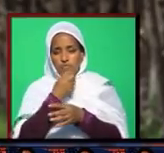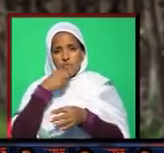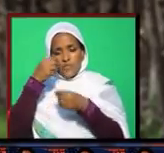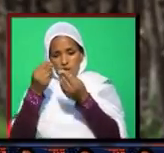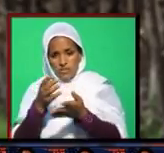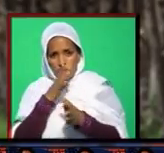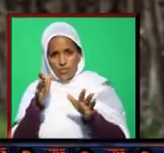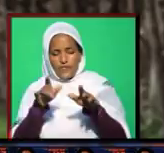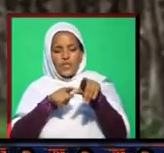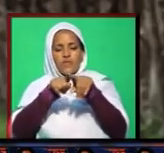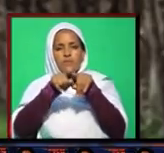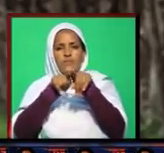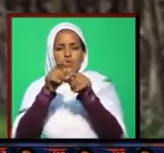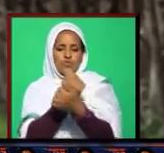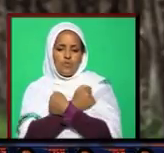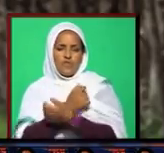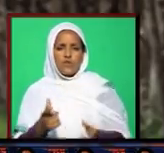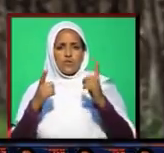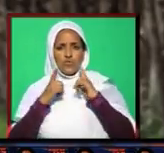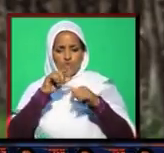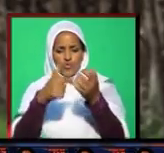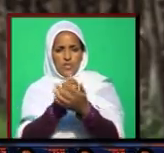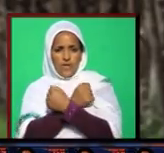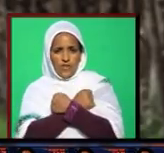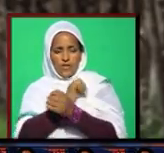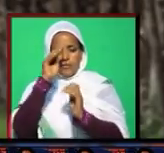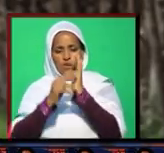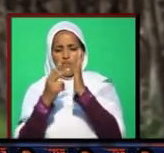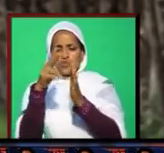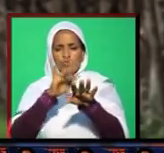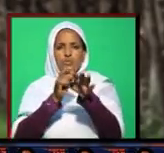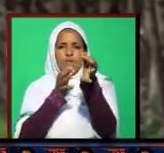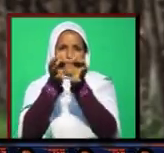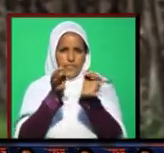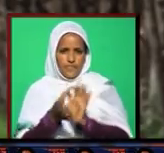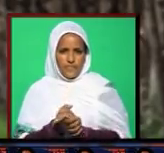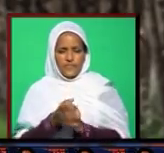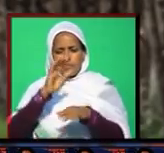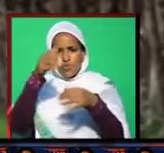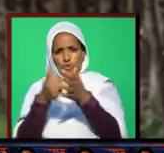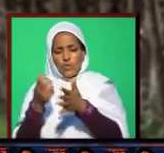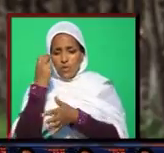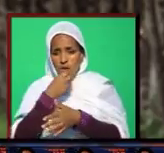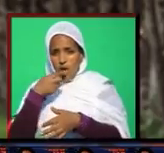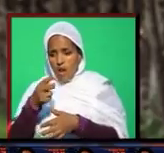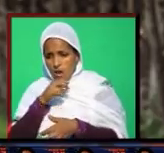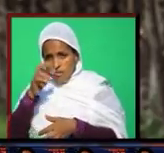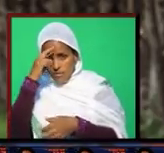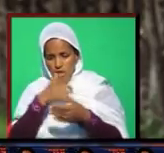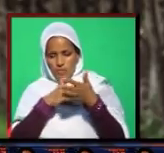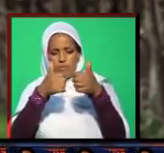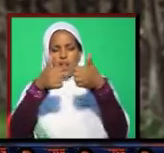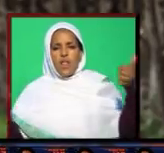ያልተሰጠውም ተስማምታችሁ በፍቅር ኑሩ ብሎ ስለ ፍቅር በምዕራፍ 13 ገልጾላቸዋል። ሁሉም በልሳን ባለመናገራቸው መለያየት